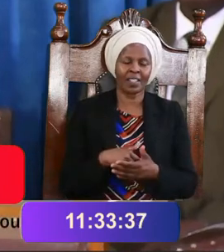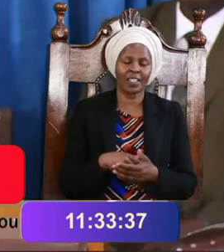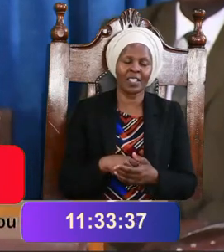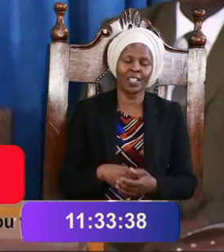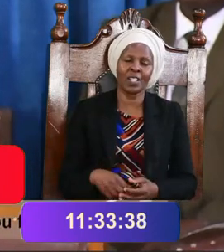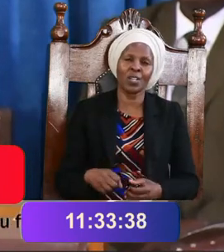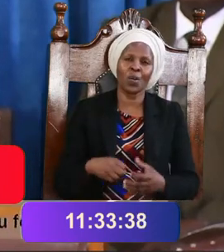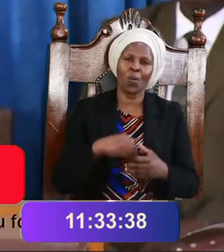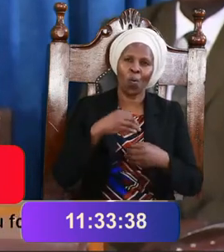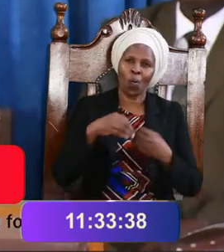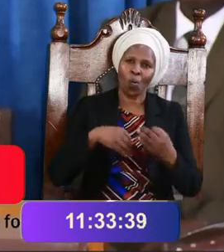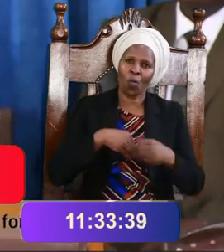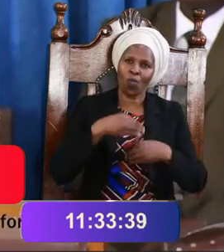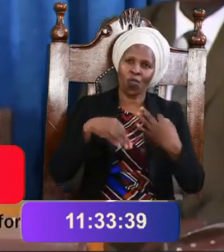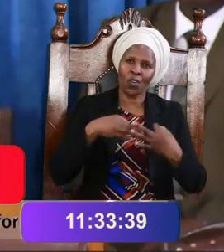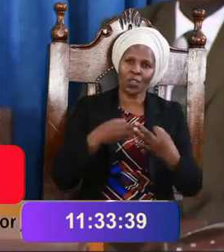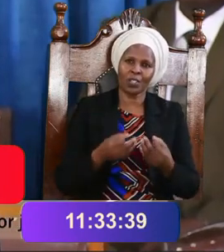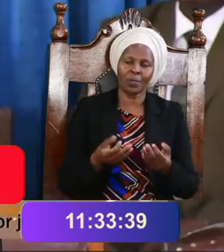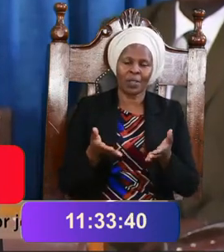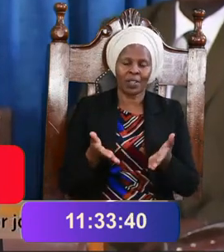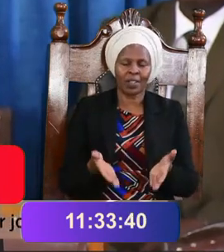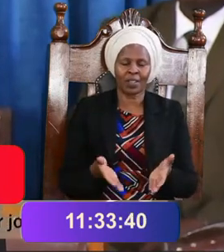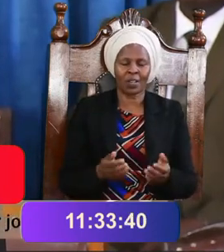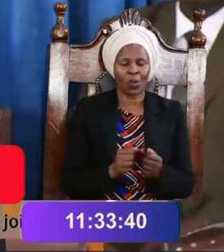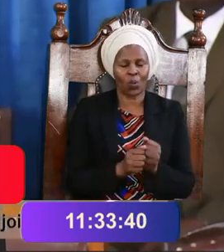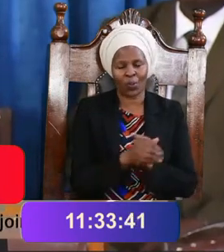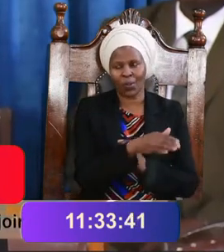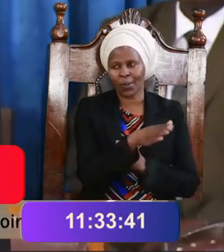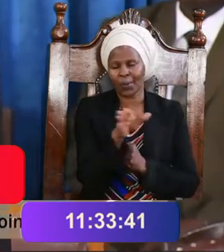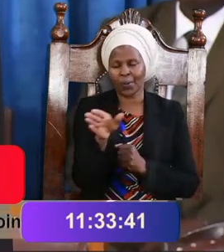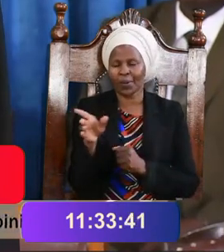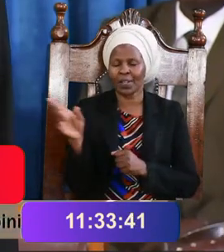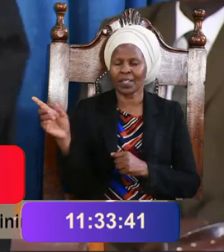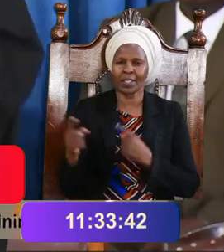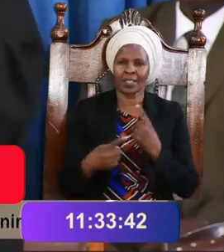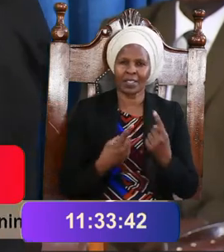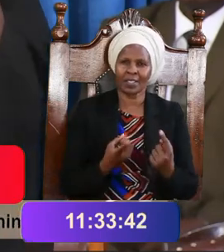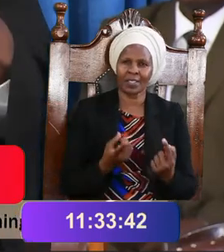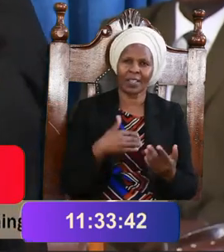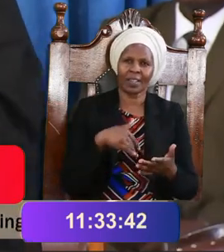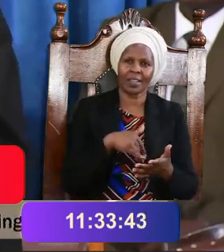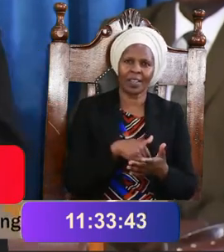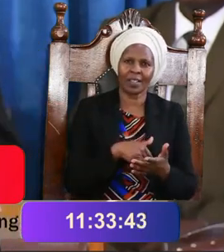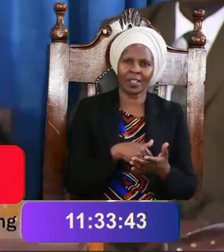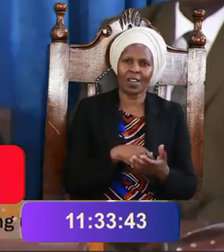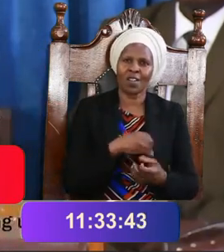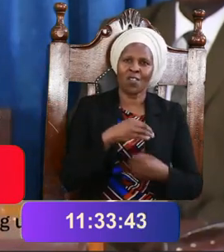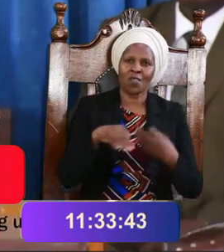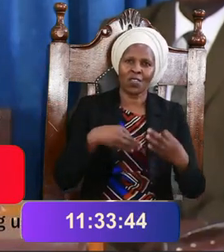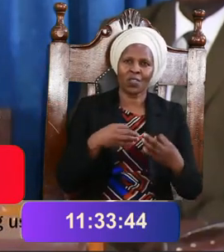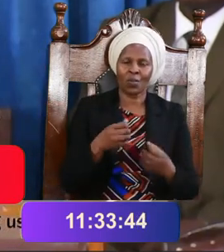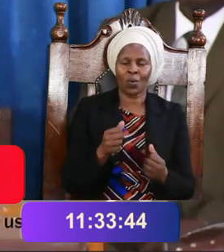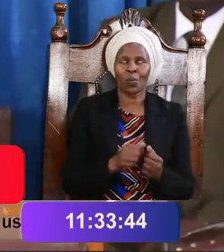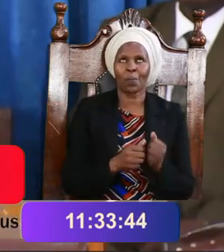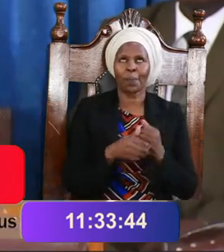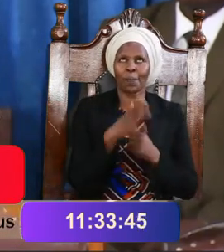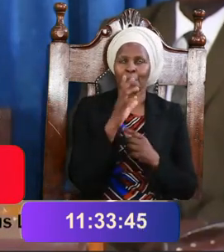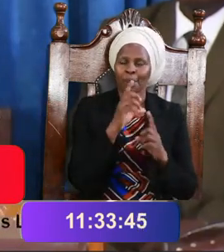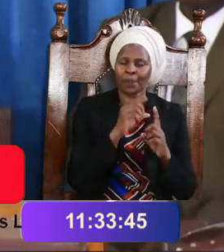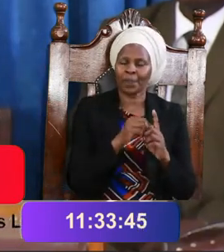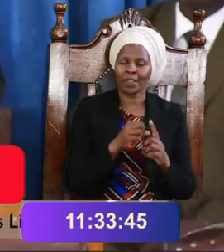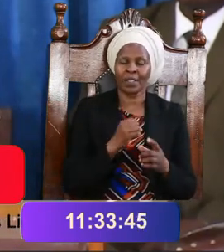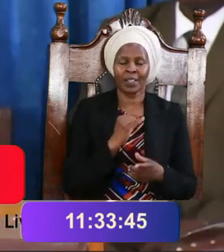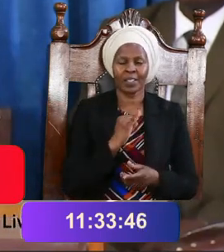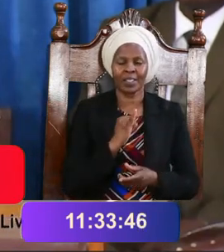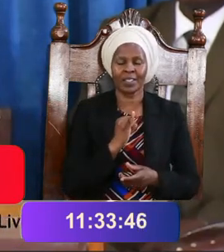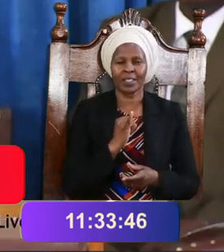neno la Mungu na pamoja na sisi. Niseme kuwa kushiriki neno la Mungu ni jambo ambalo